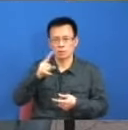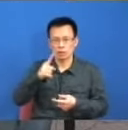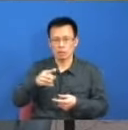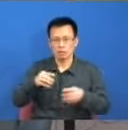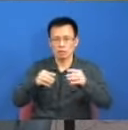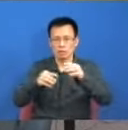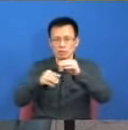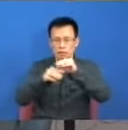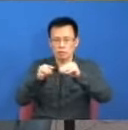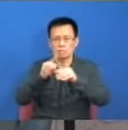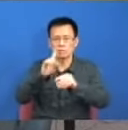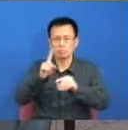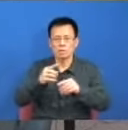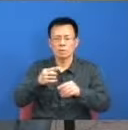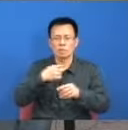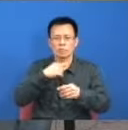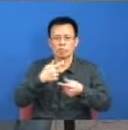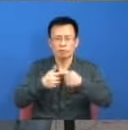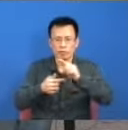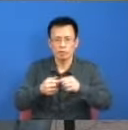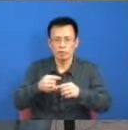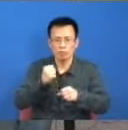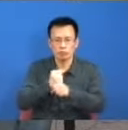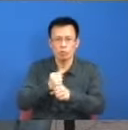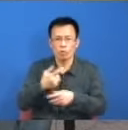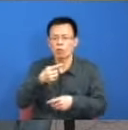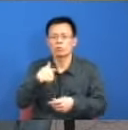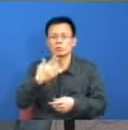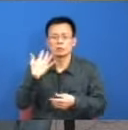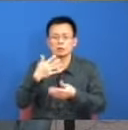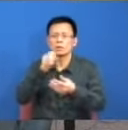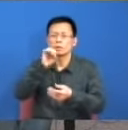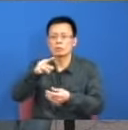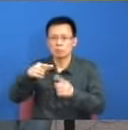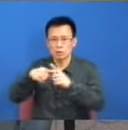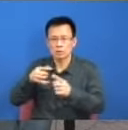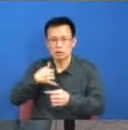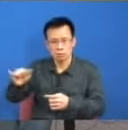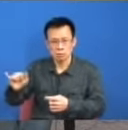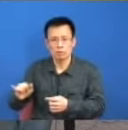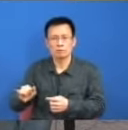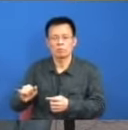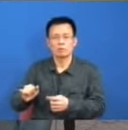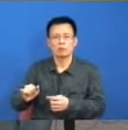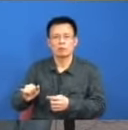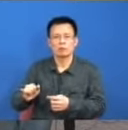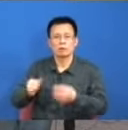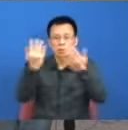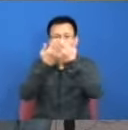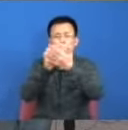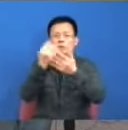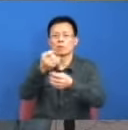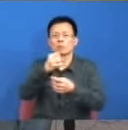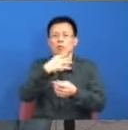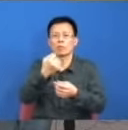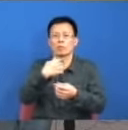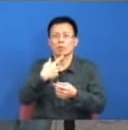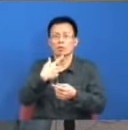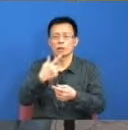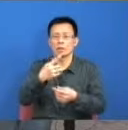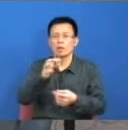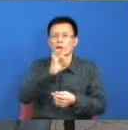式？即使我叫嗰啲人走都好，嗱，電視裏邊有報呢段新聞出嚟㗎，你哋未有心理